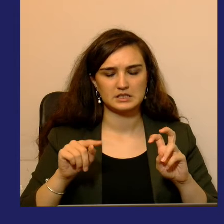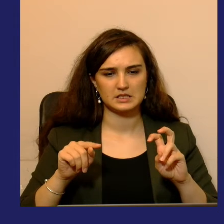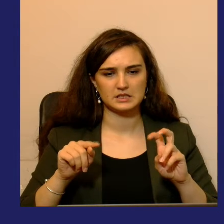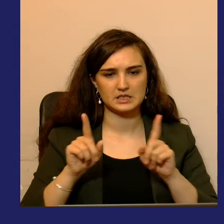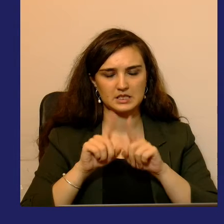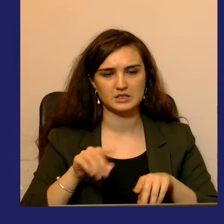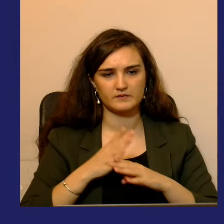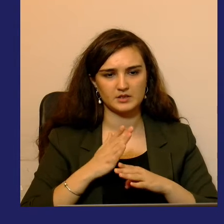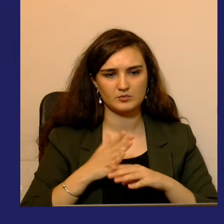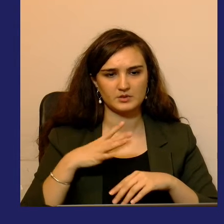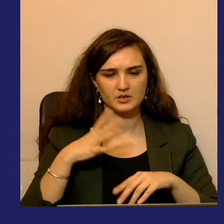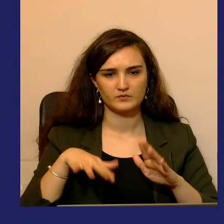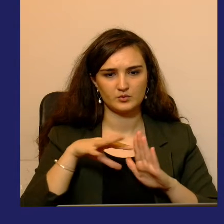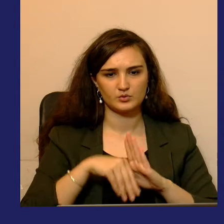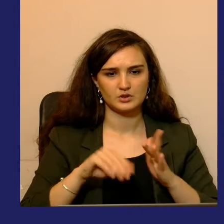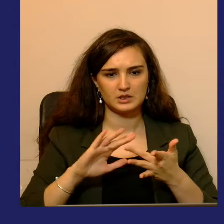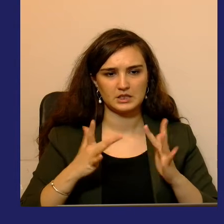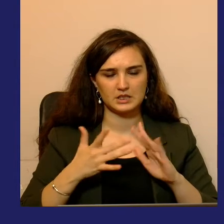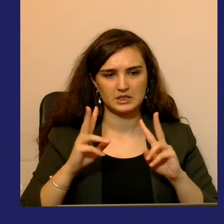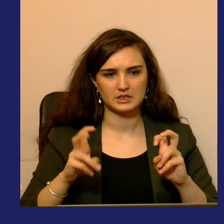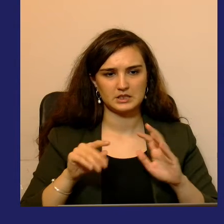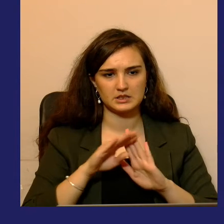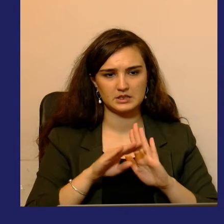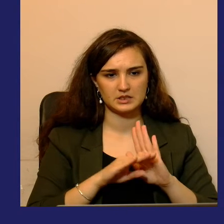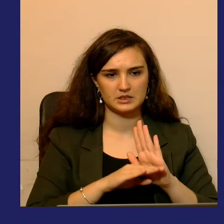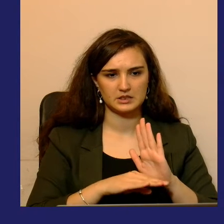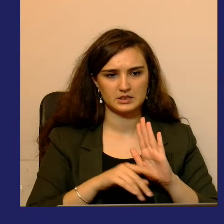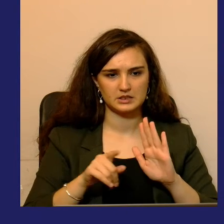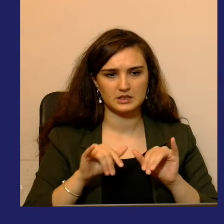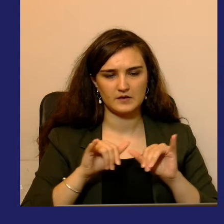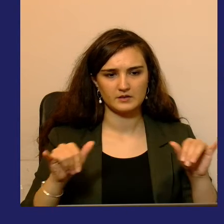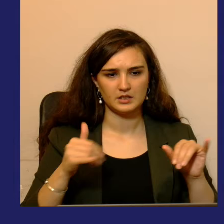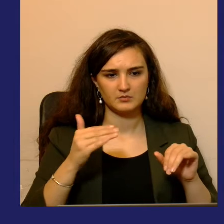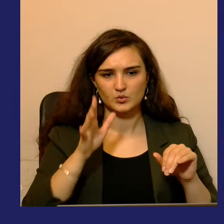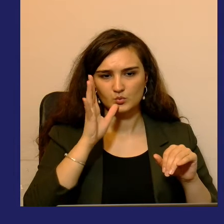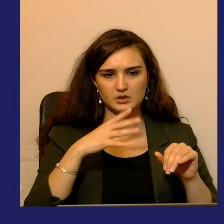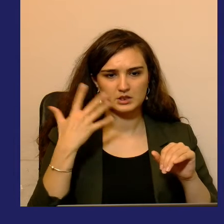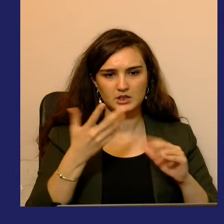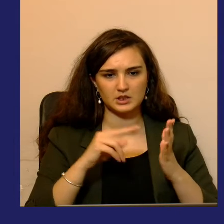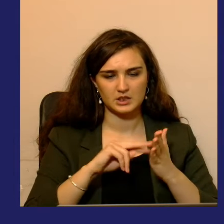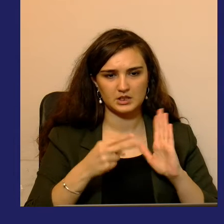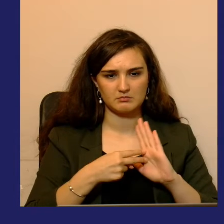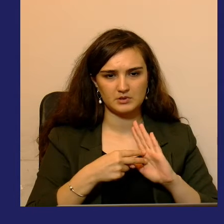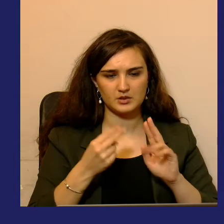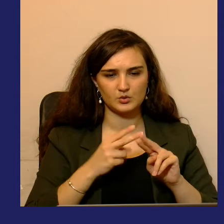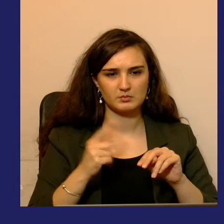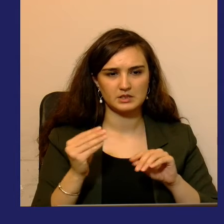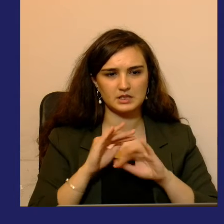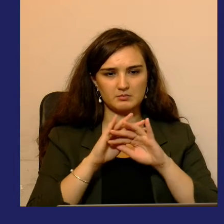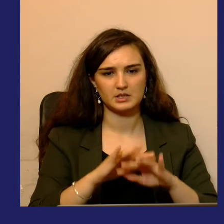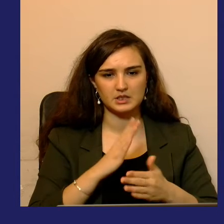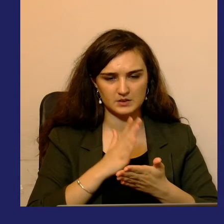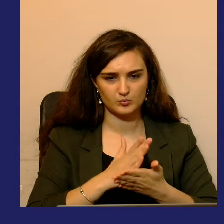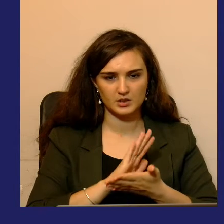ინტერნეტიზაცია, არსებობს საქართველოში ინტერნეტიზაციის განვითარების ხუთწლიანი სტრატეგია, რომელიც